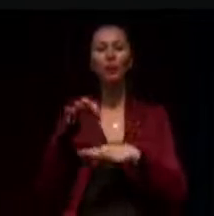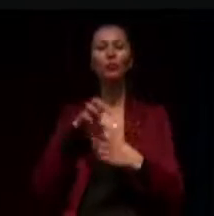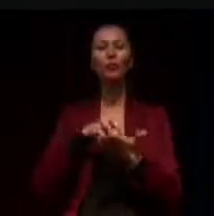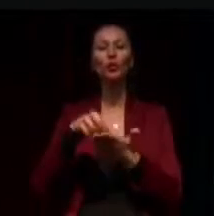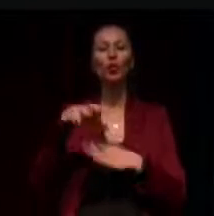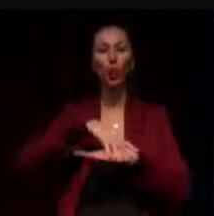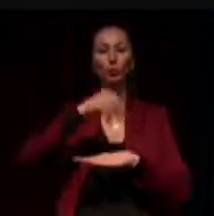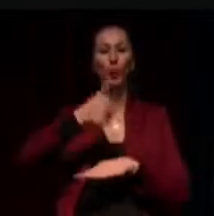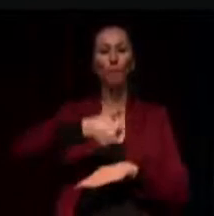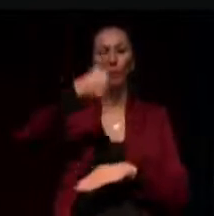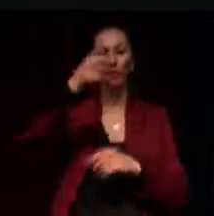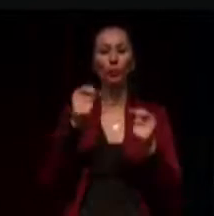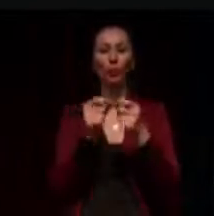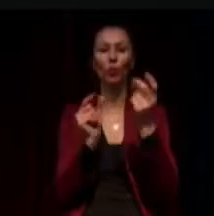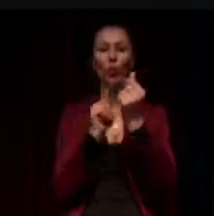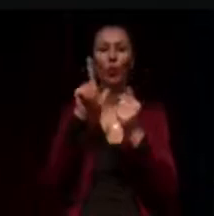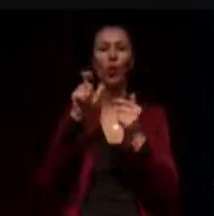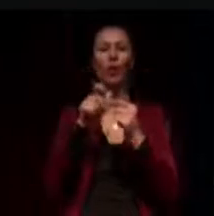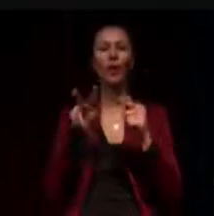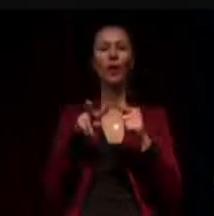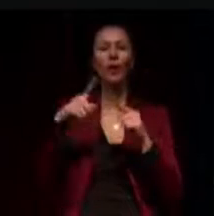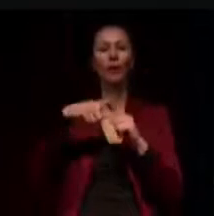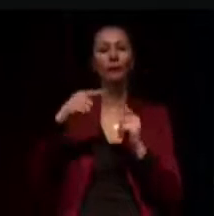Komisyonu Başkanımız Bülent kardeşim,